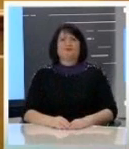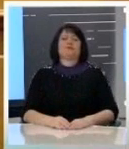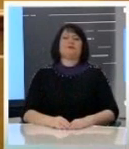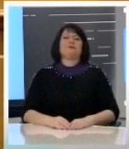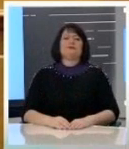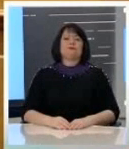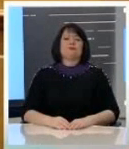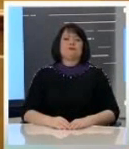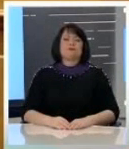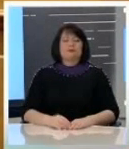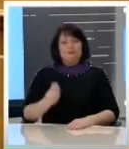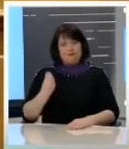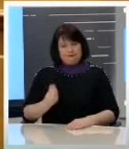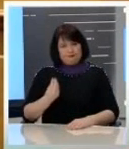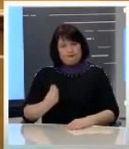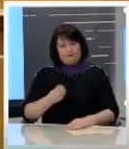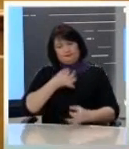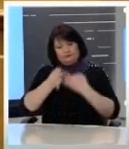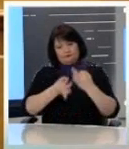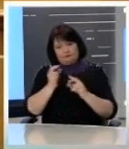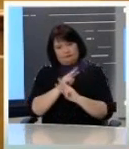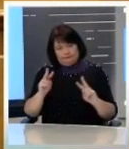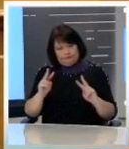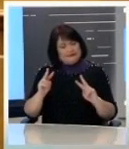είναι να τις διευκρινίσουμε.